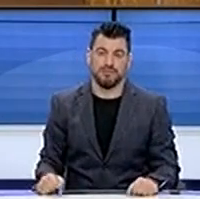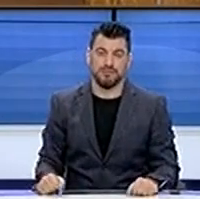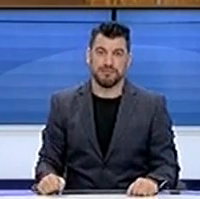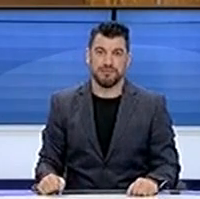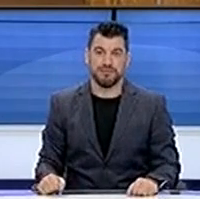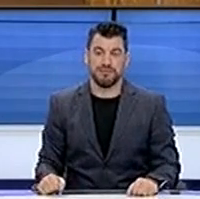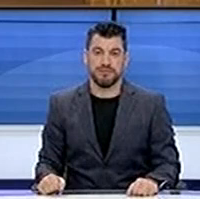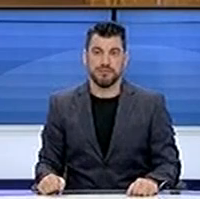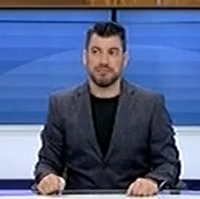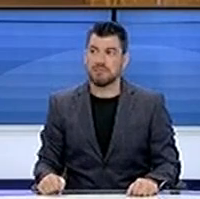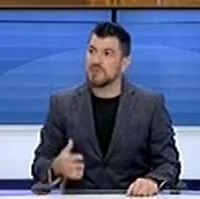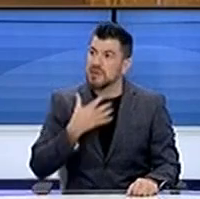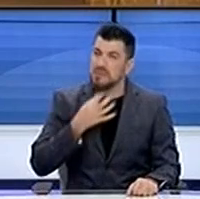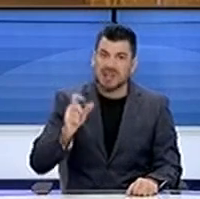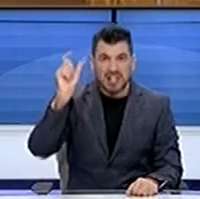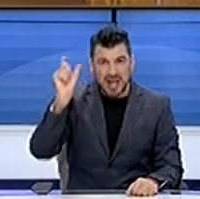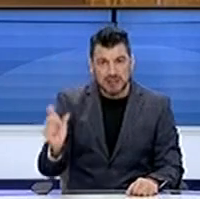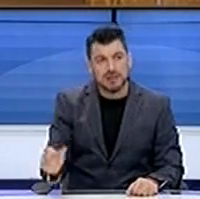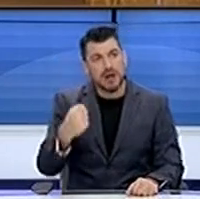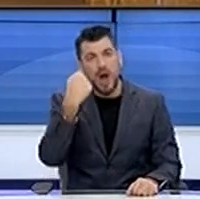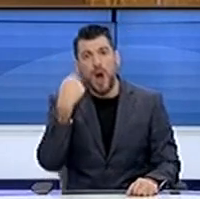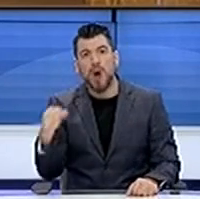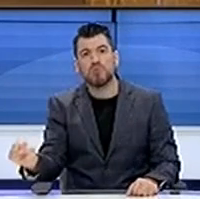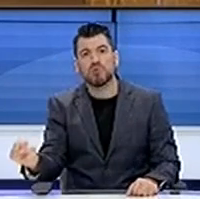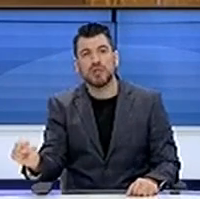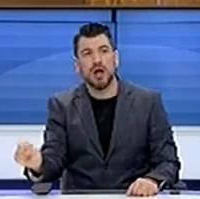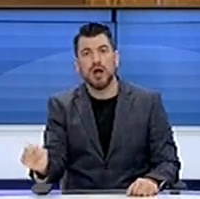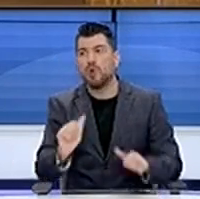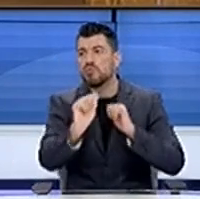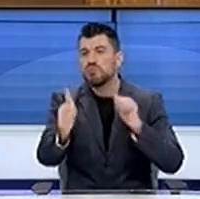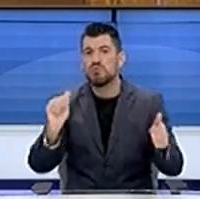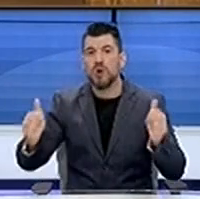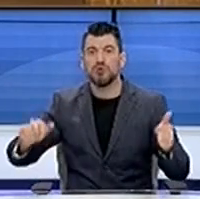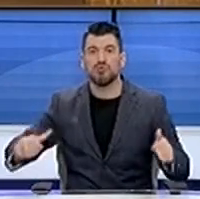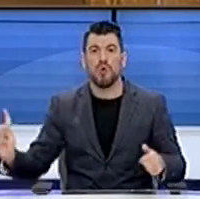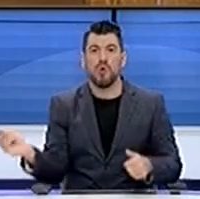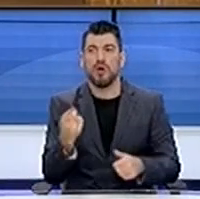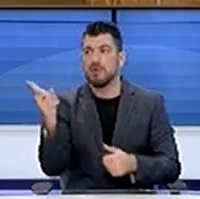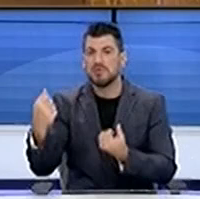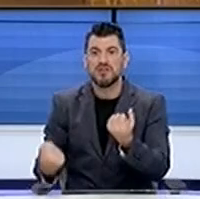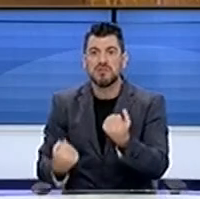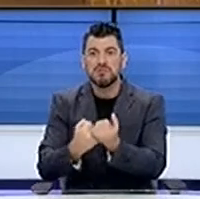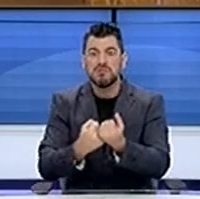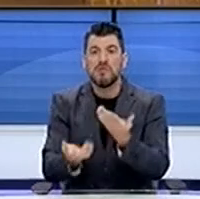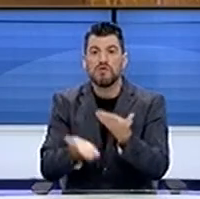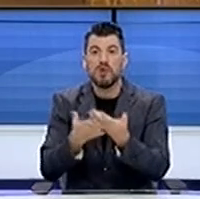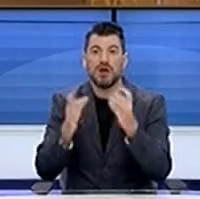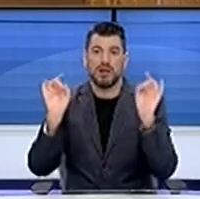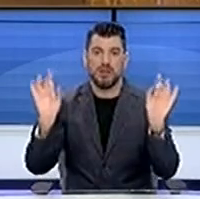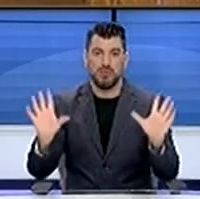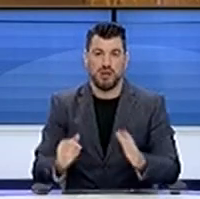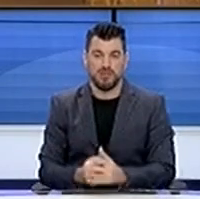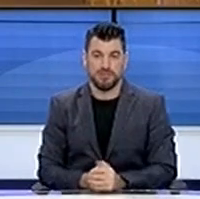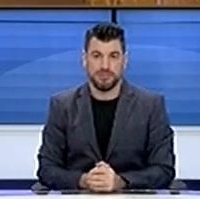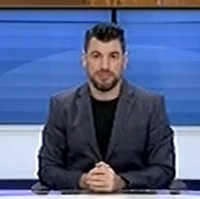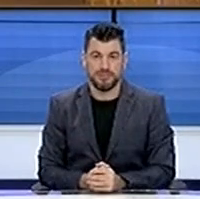Μια πρωτοφανής απουσία συνέστησης για την πραγματικότητα, τους κινδύνους και το δράμα των ανθρώπων της κοινωνίας. Εσείς